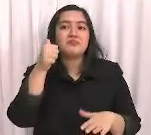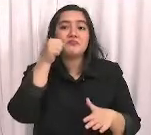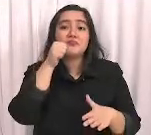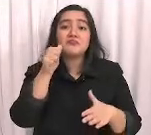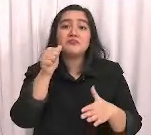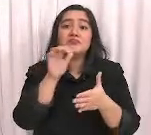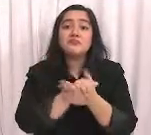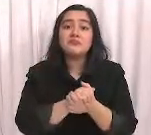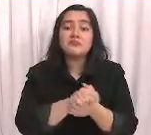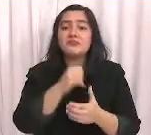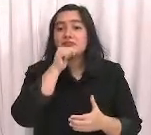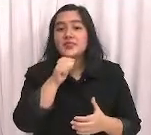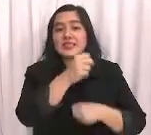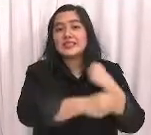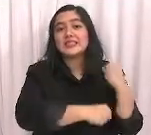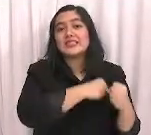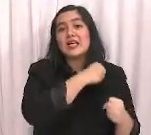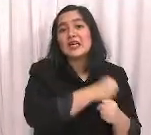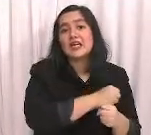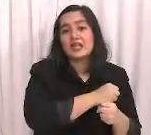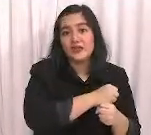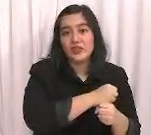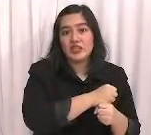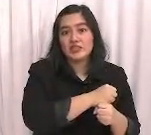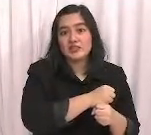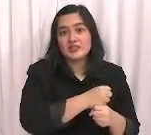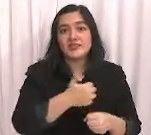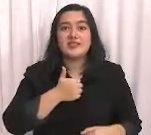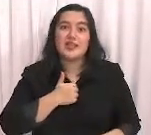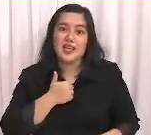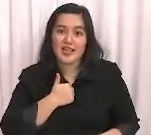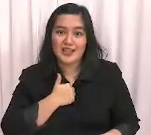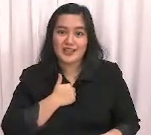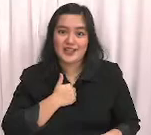para sa kanyang asawa. No, siyang pumapatay sa kanyang asawa.